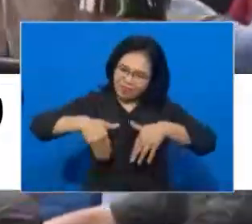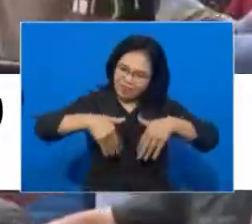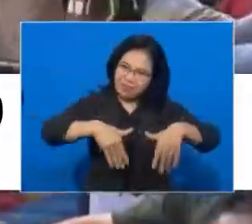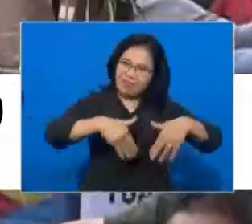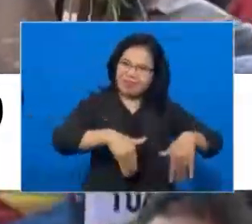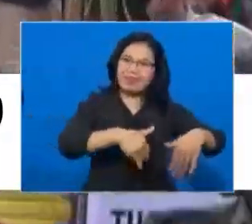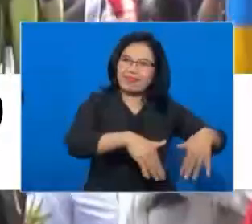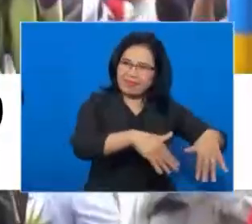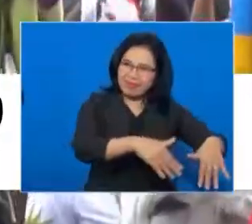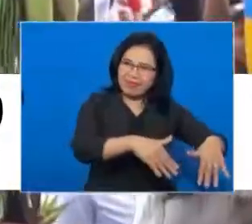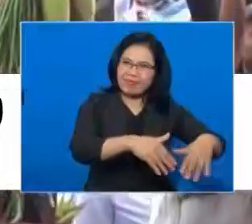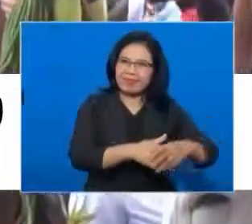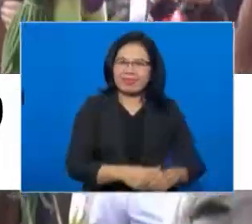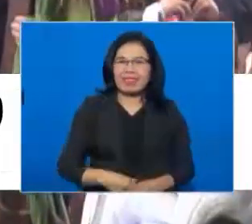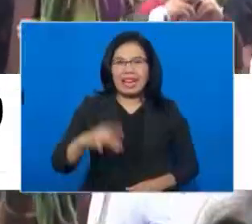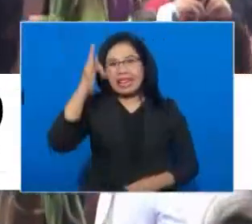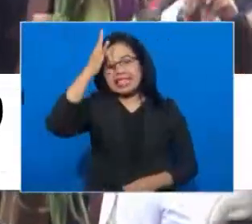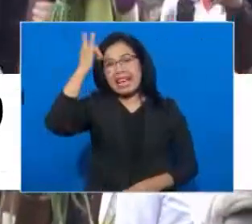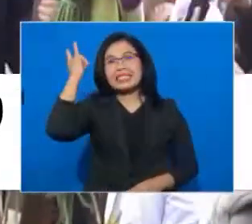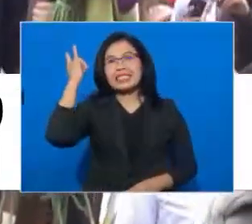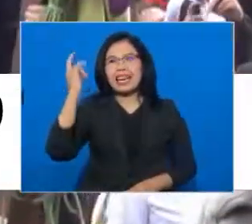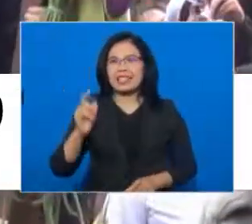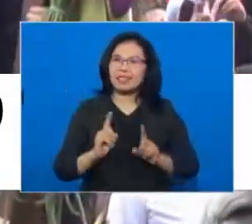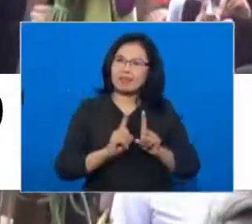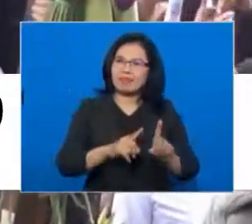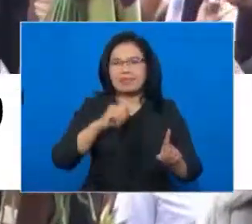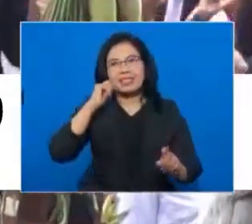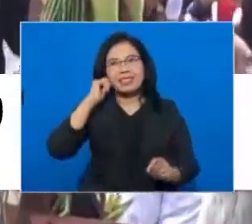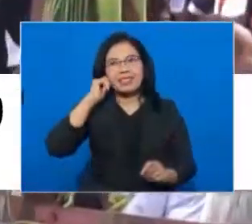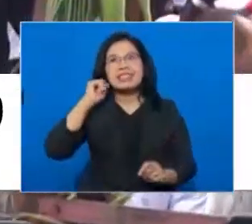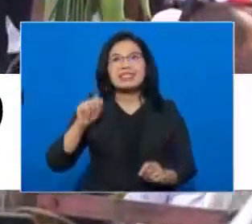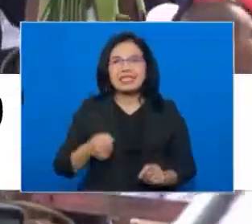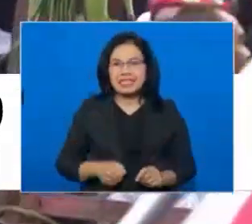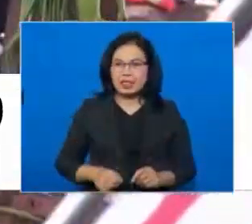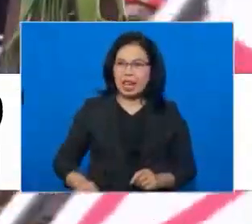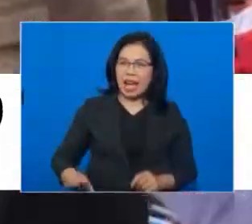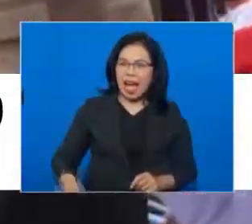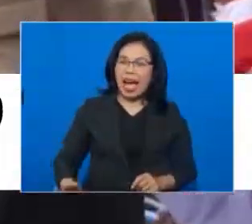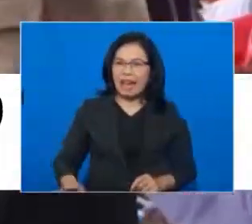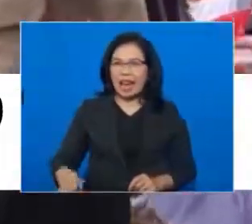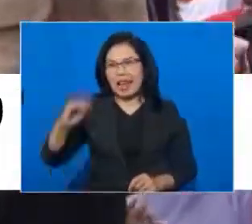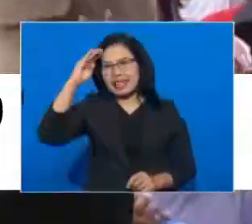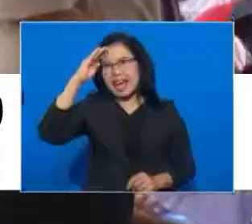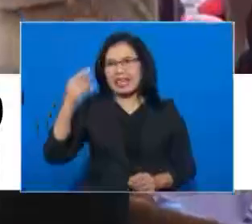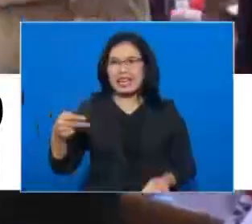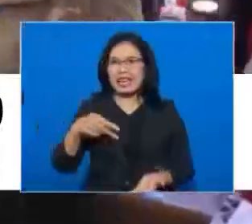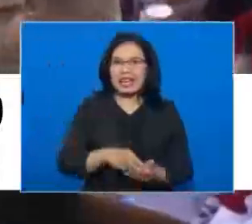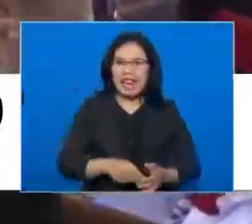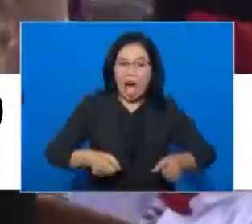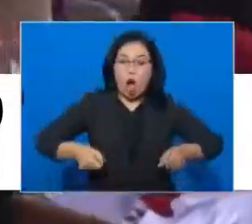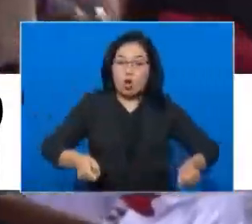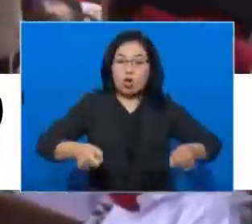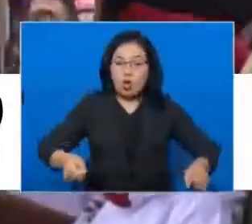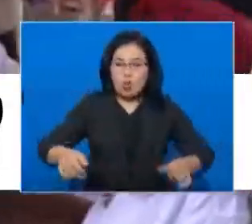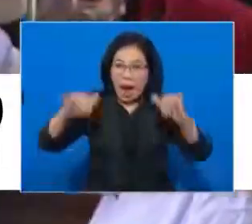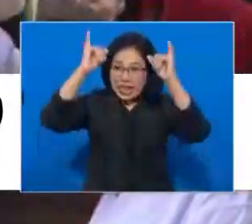Vastenburg. Ganjar Pranowo didampingi istri Siti Atikoh dan putranya Alam Ganjar menaiki gerobak sapi, diikuti oleh Mahfud